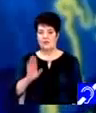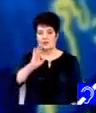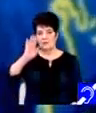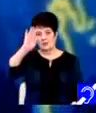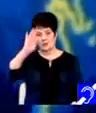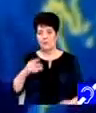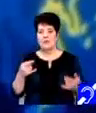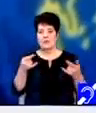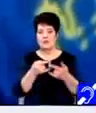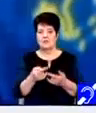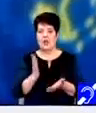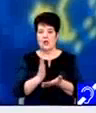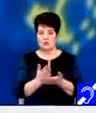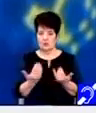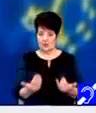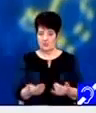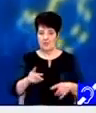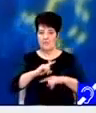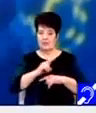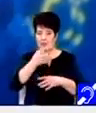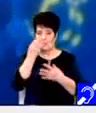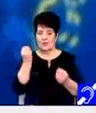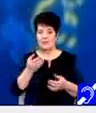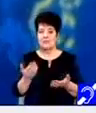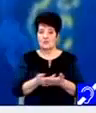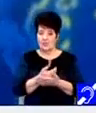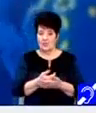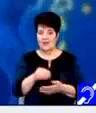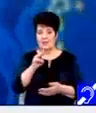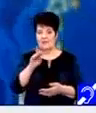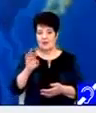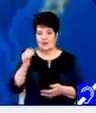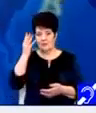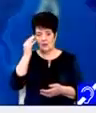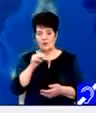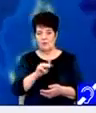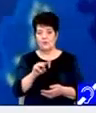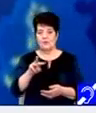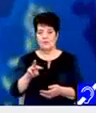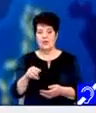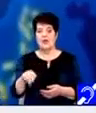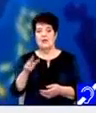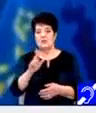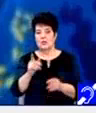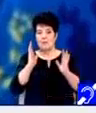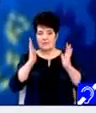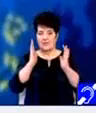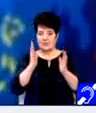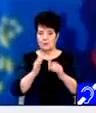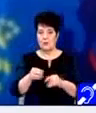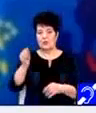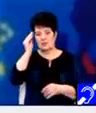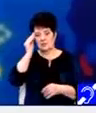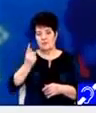Doamnelor, domnilor, telejurnalul a ajuns aici la final. Nu uitați că știrile noastre sunt pe tvremoldova.md. Le puteți vedea și pe pagina noastră de